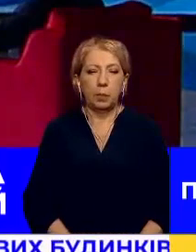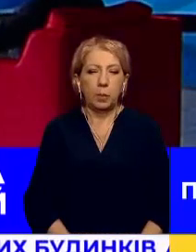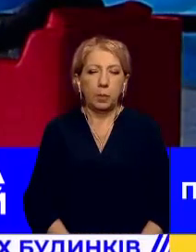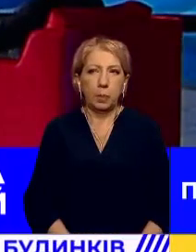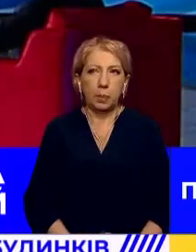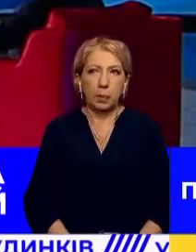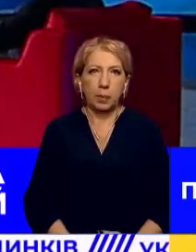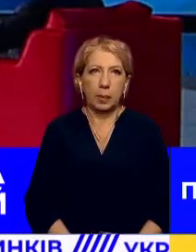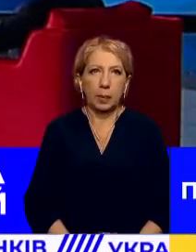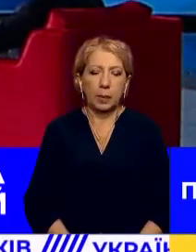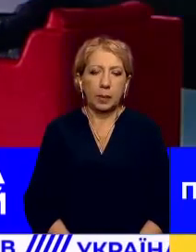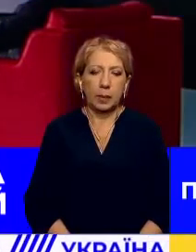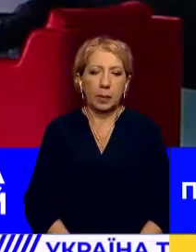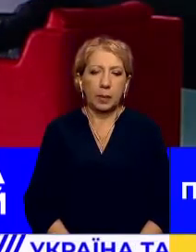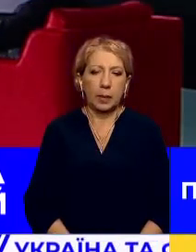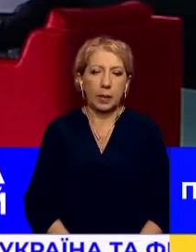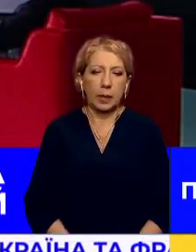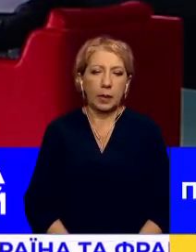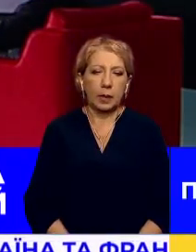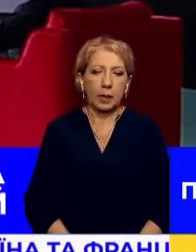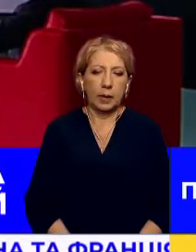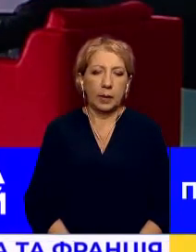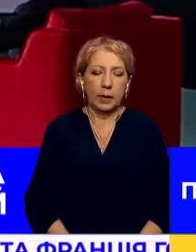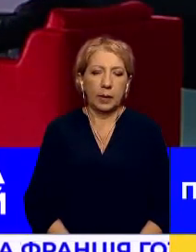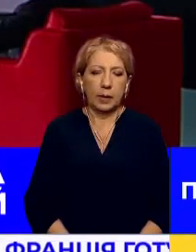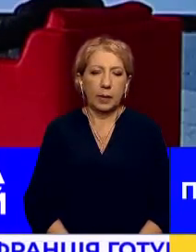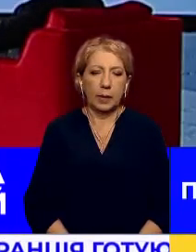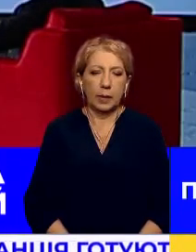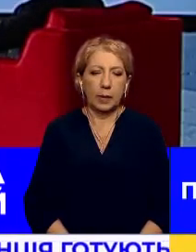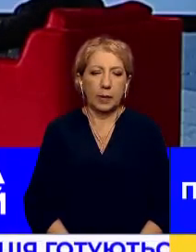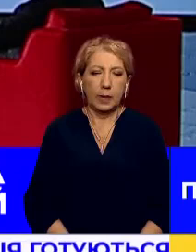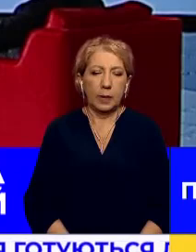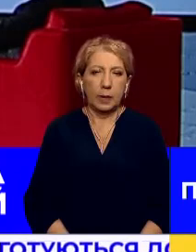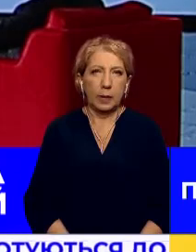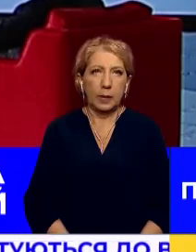От, шановні друзі, розумієте, давайте, треба